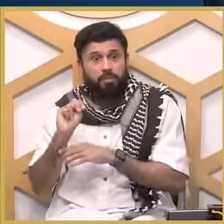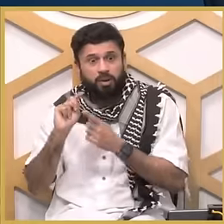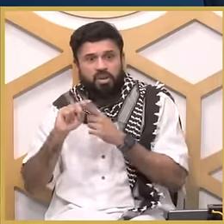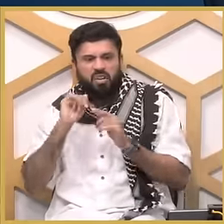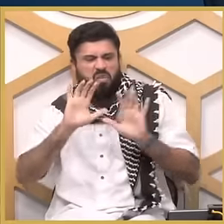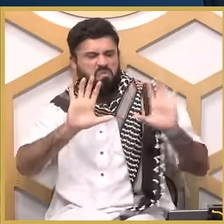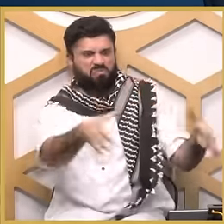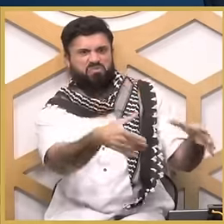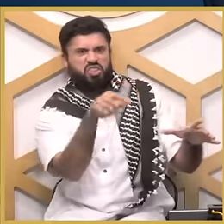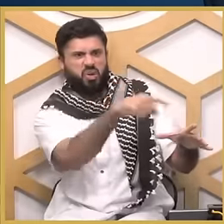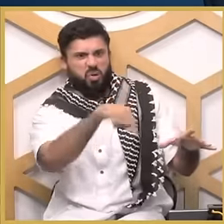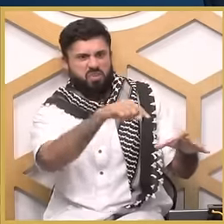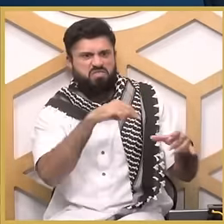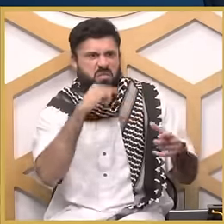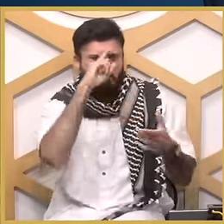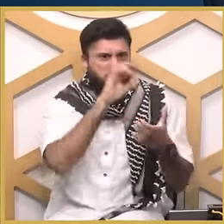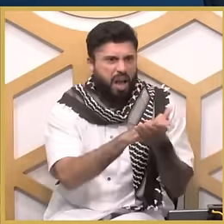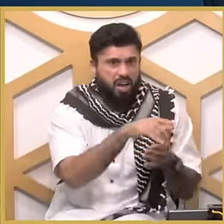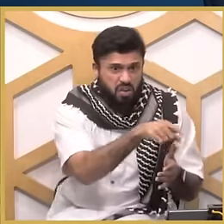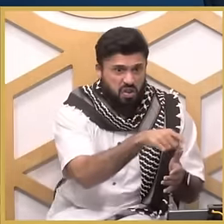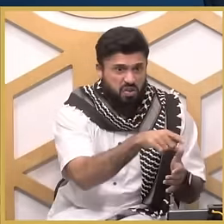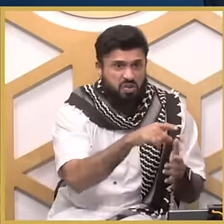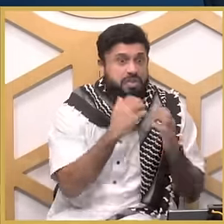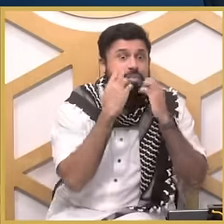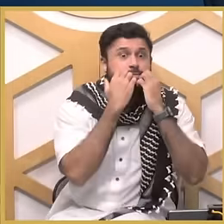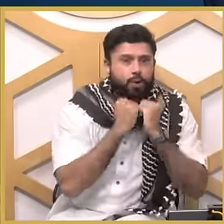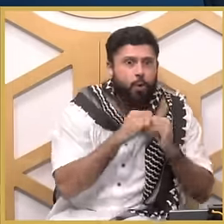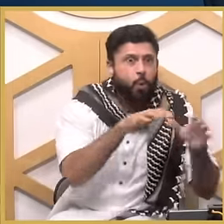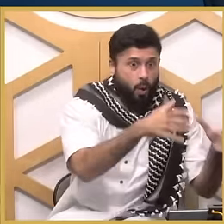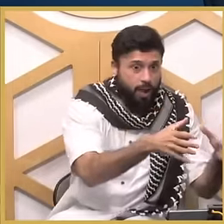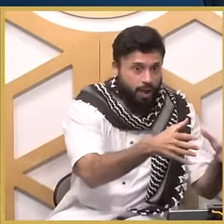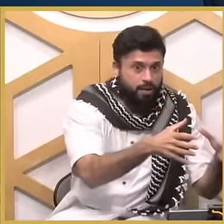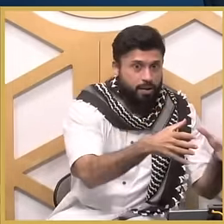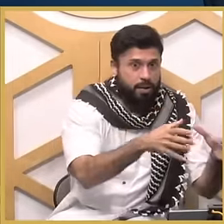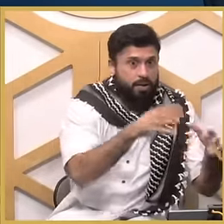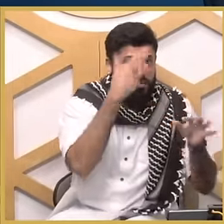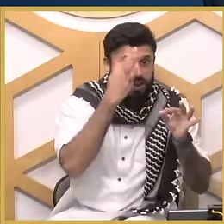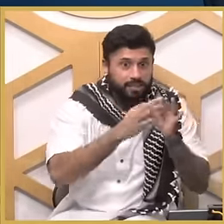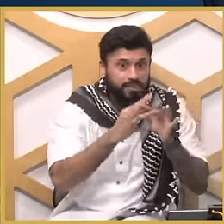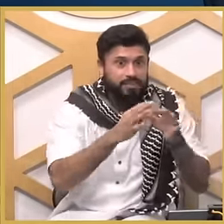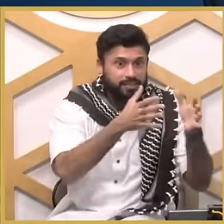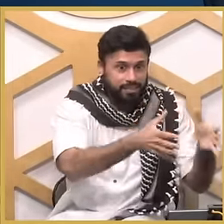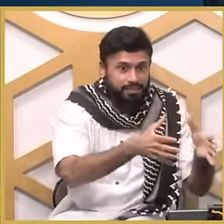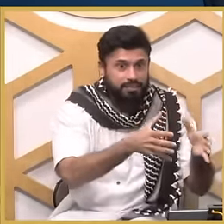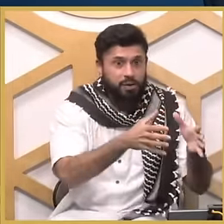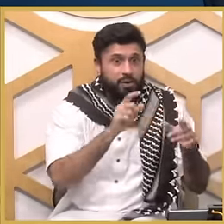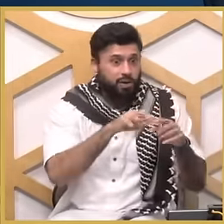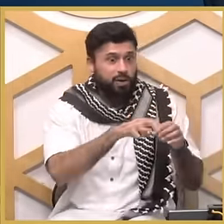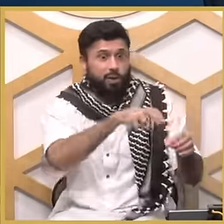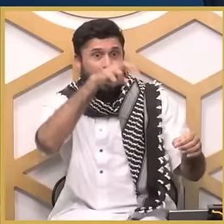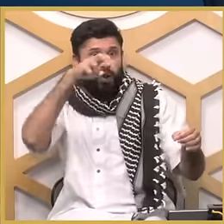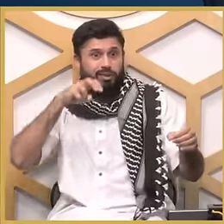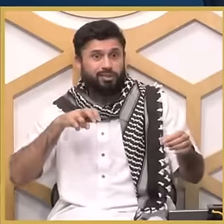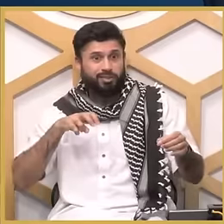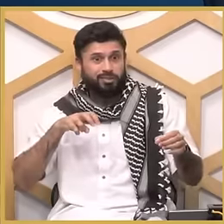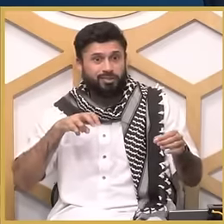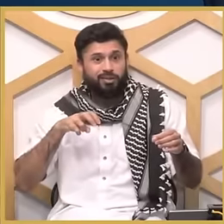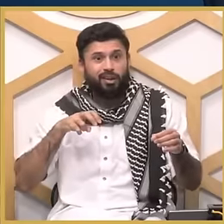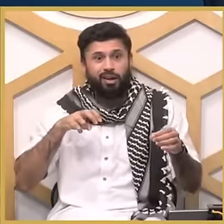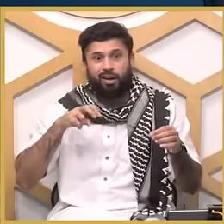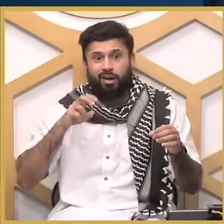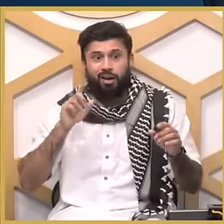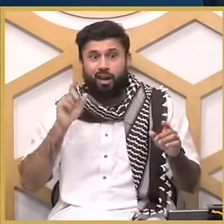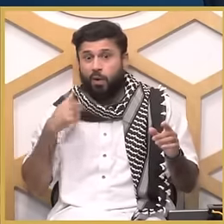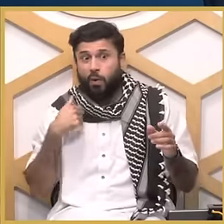defend and care for and protect. فإن الله يدافع عن الذين آمنوا, because Allah says Allah defends those who